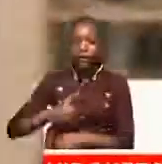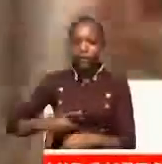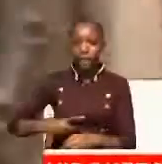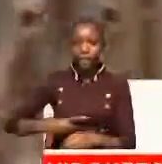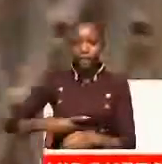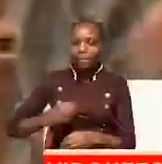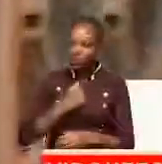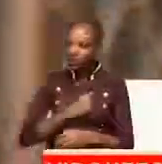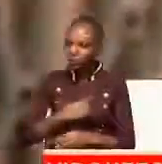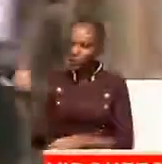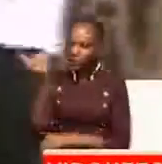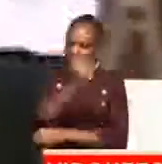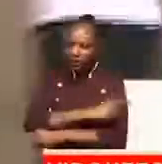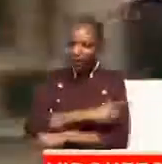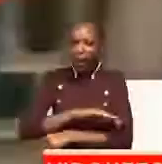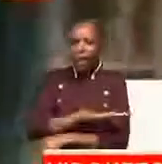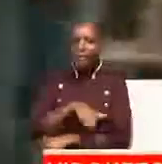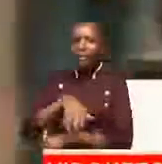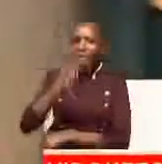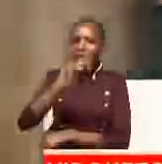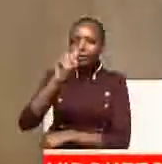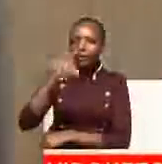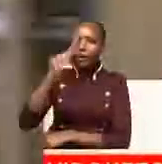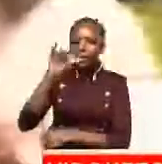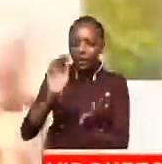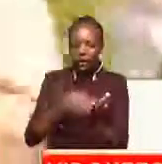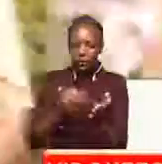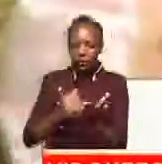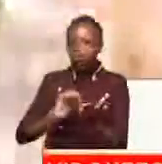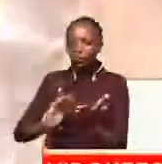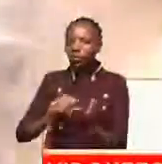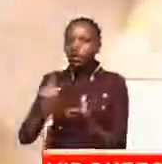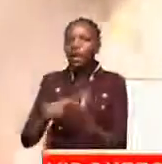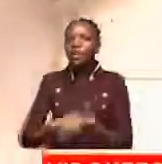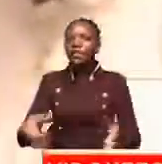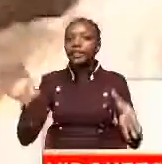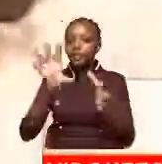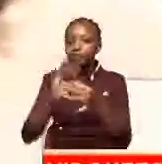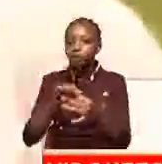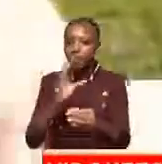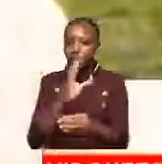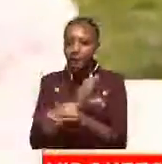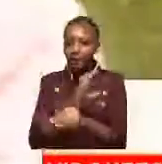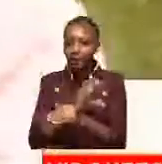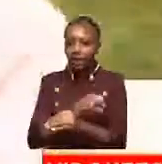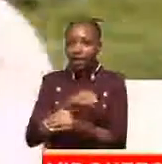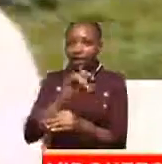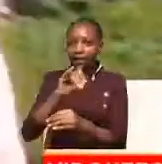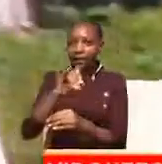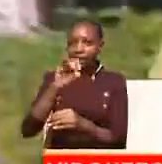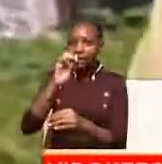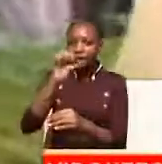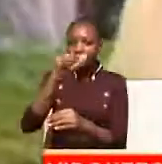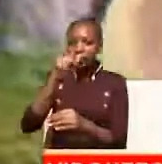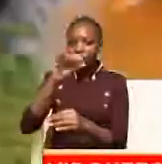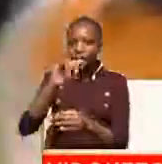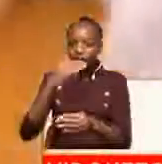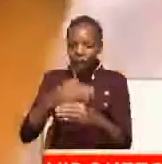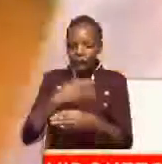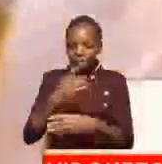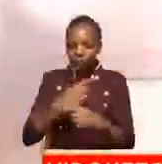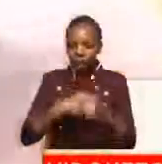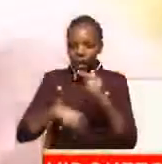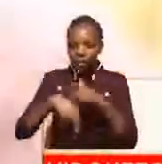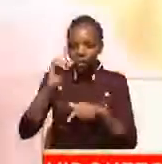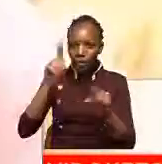1931 eneo la Mwala, kaunti ya Machakos. Ndingi alijiunga na seminari ya Kiserian baada ya kufuzu elimu ya msingi na kuteuliwa